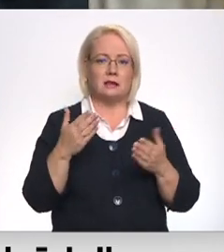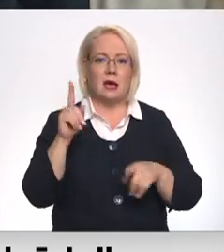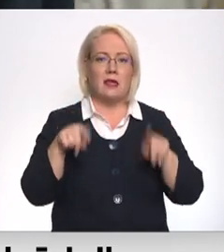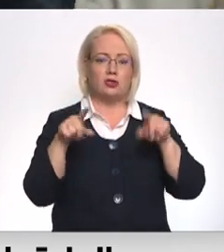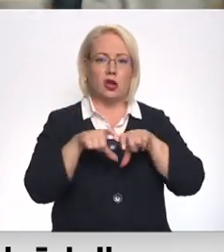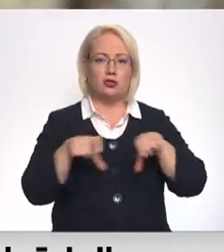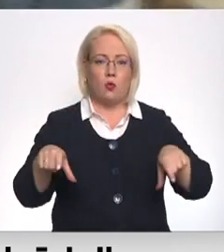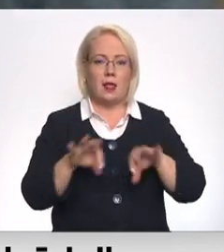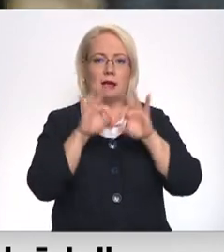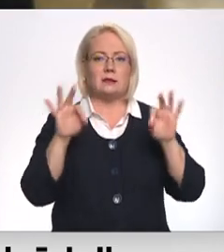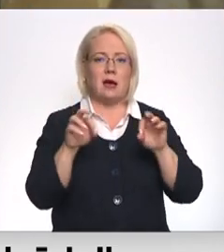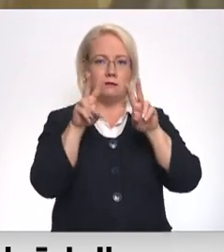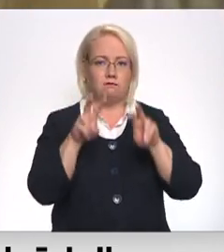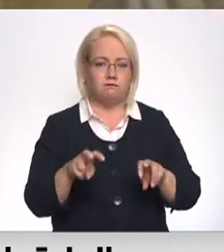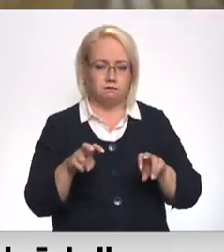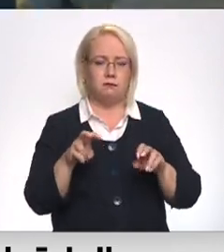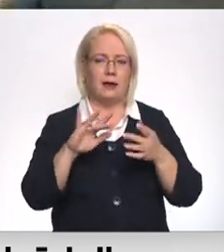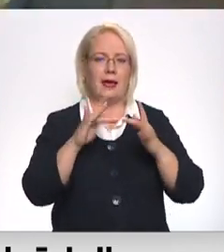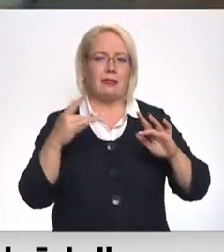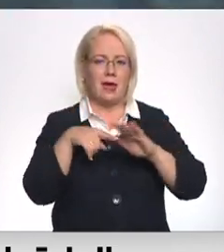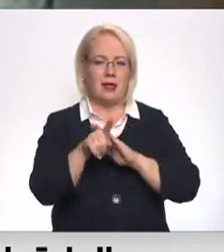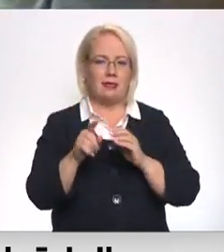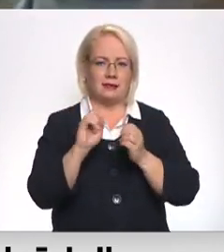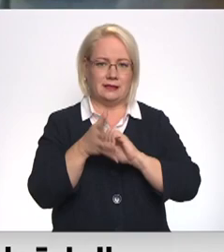atsevišķās skolās sāks testēt elektronisko sistēmu.